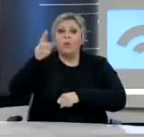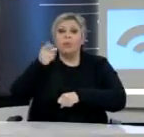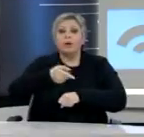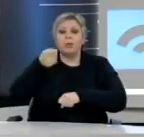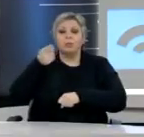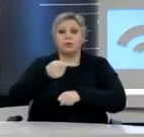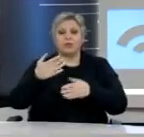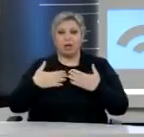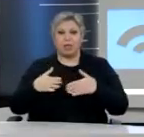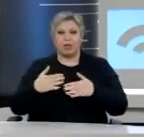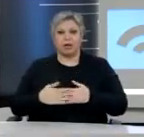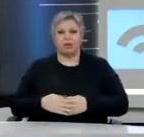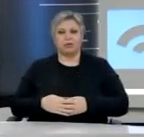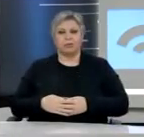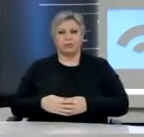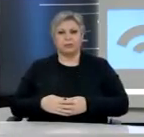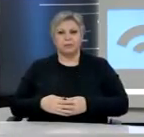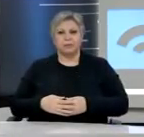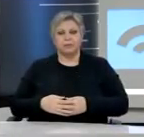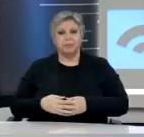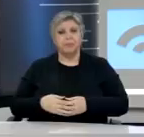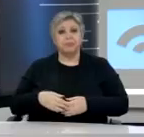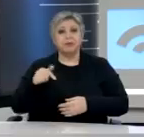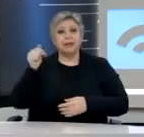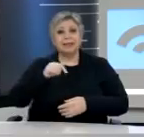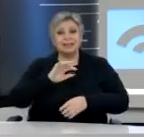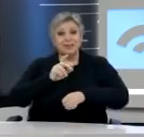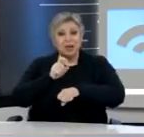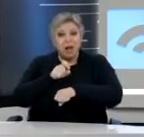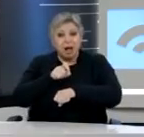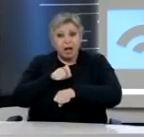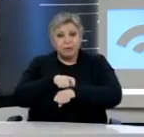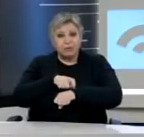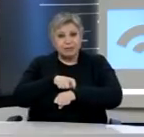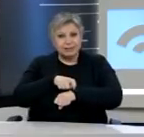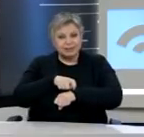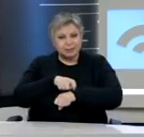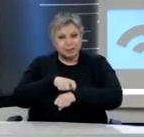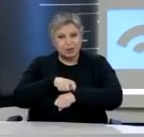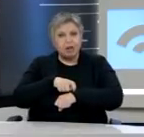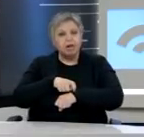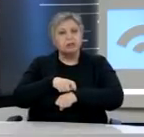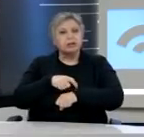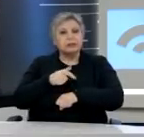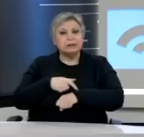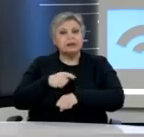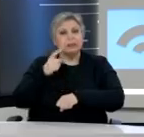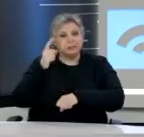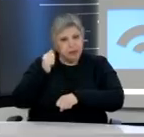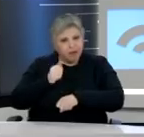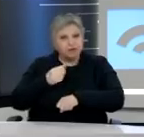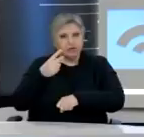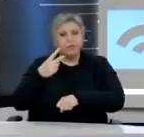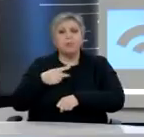Και την ίδια στιγμή που βλέπετε στην κοιτίδα της κοινοβουλευτικής δημοκρατίας, τη Βρετανία, με